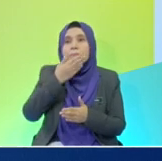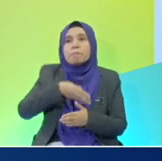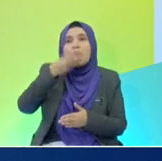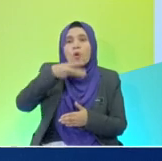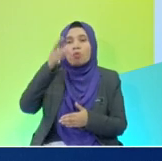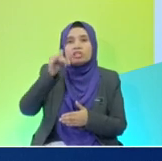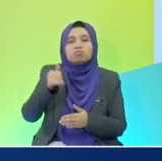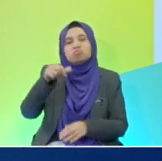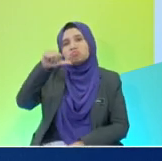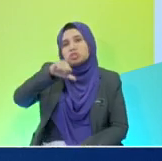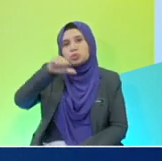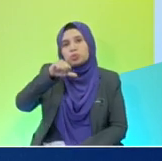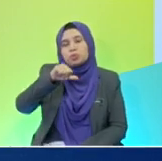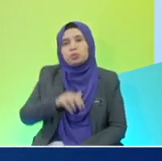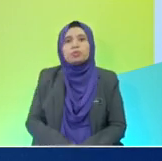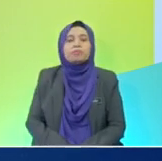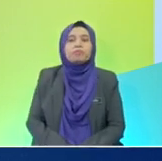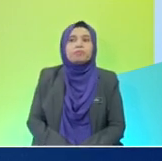menyenangkan itulah